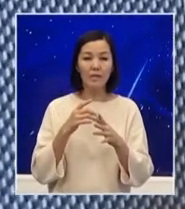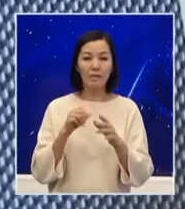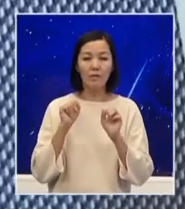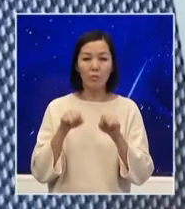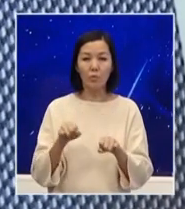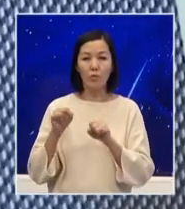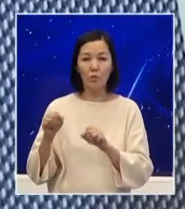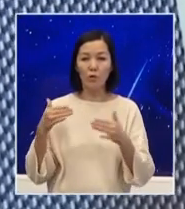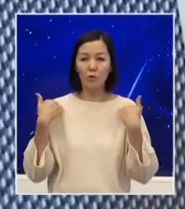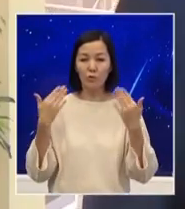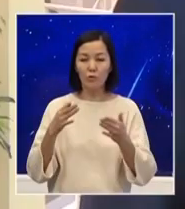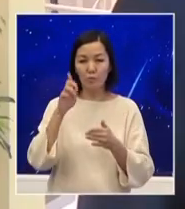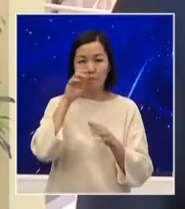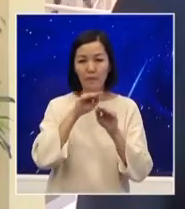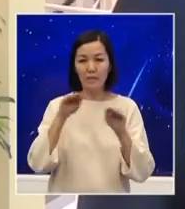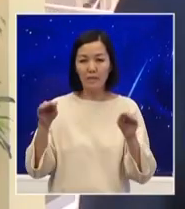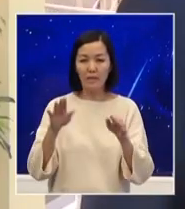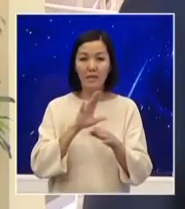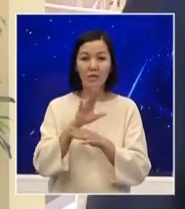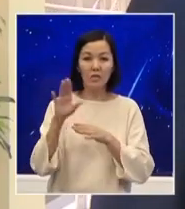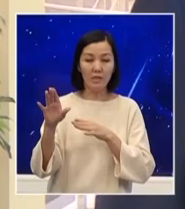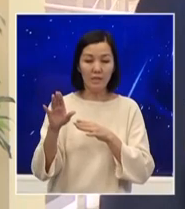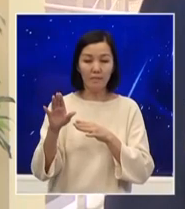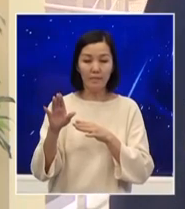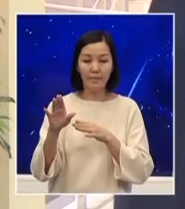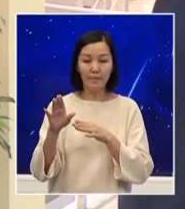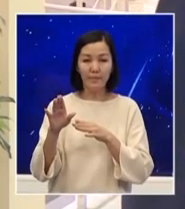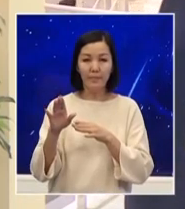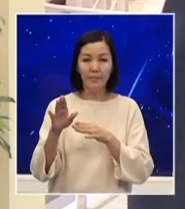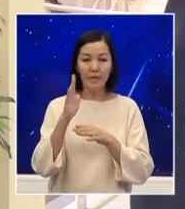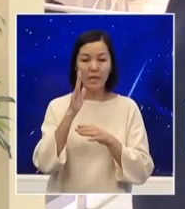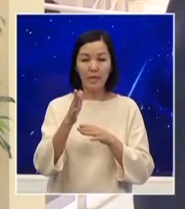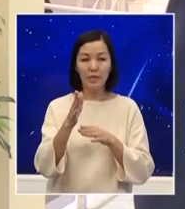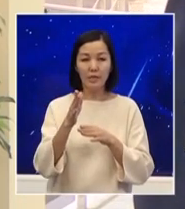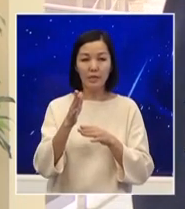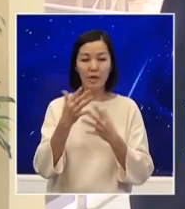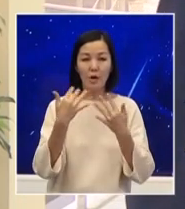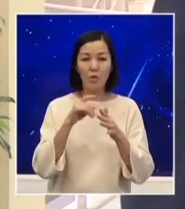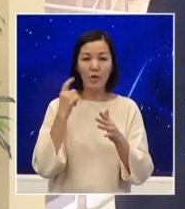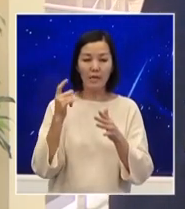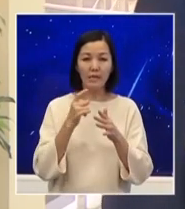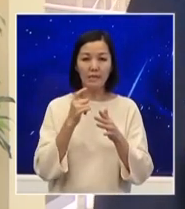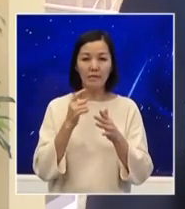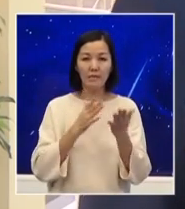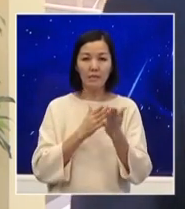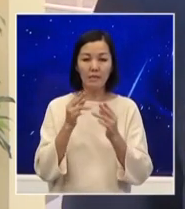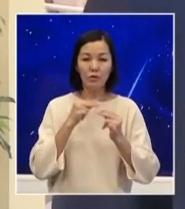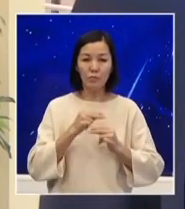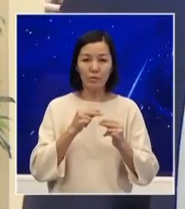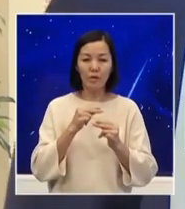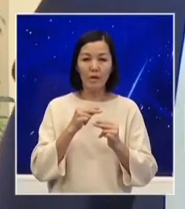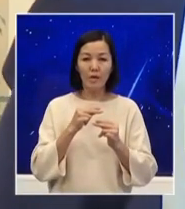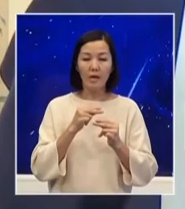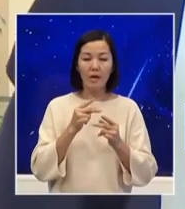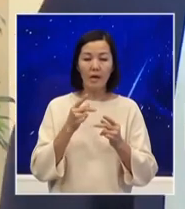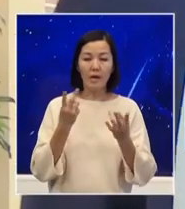ұсыныстарын мемлекеттің деңгейіне дейін жеткізіп, жаңағы келешекте сол ауыл шаруашылық саласында істеп жүрген азаматтарға